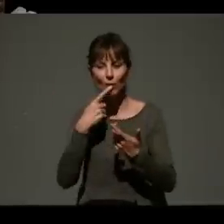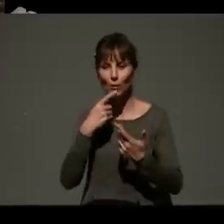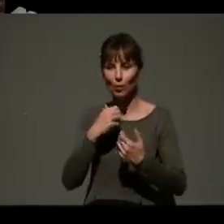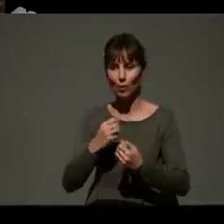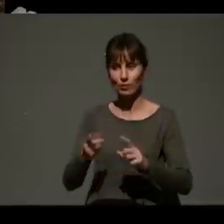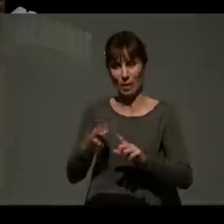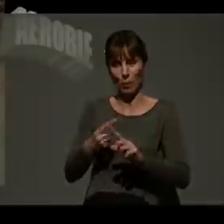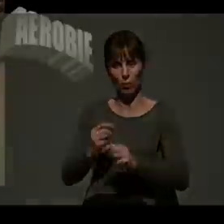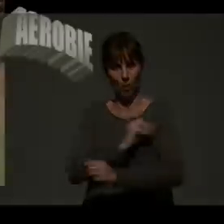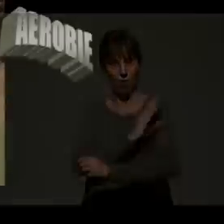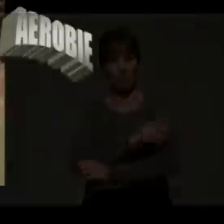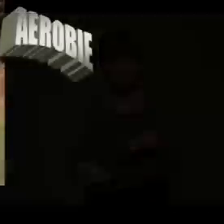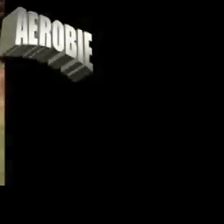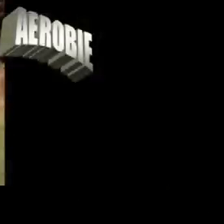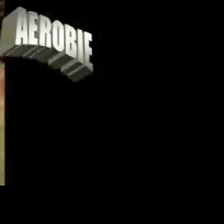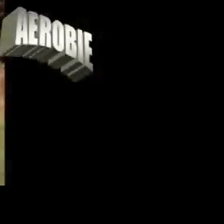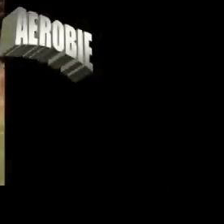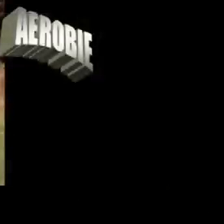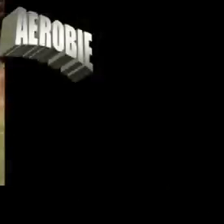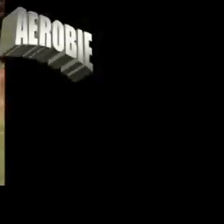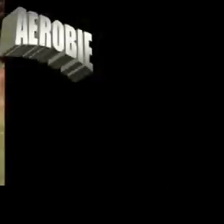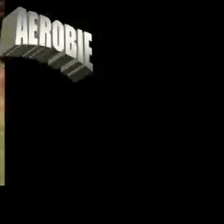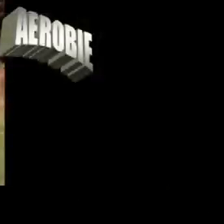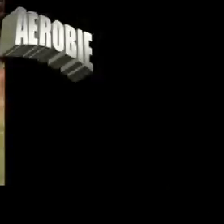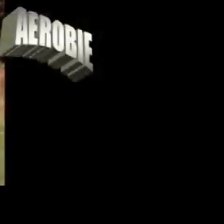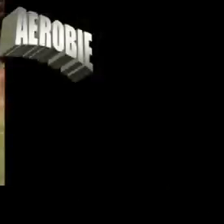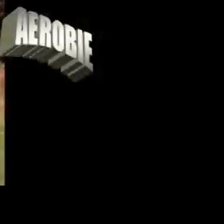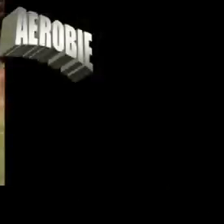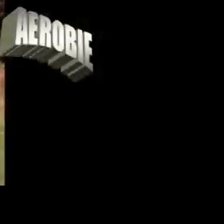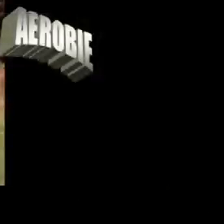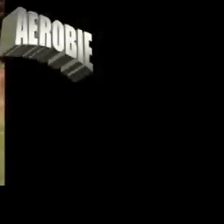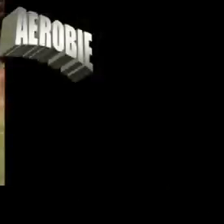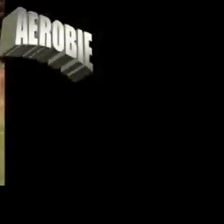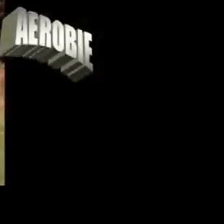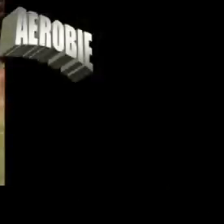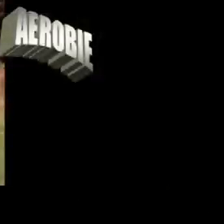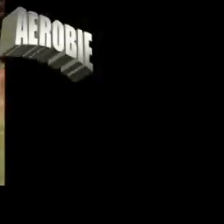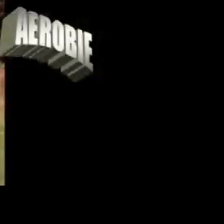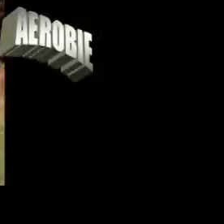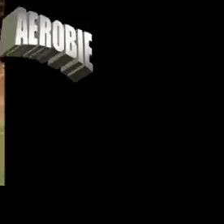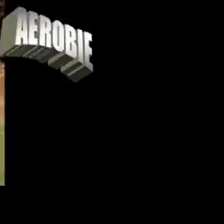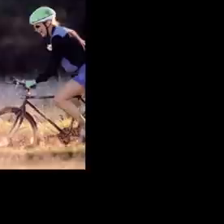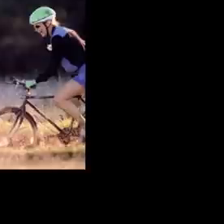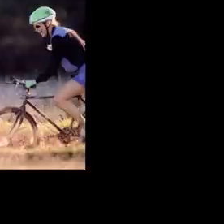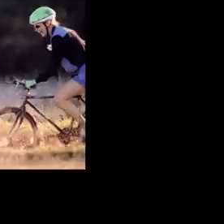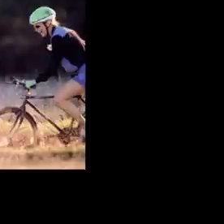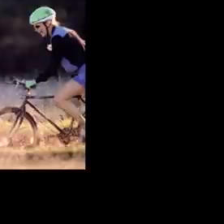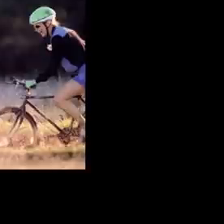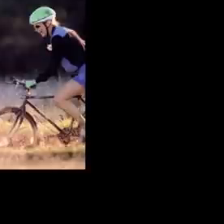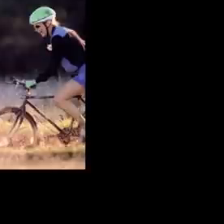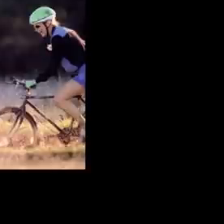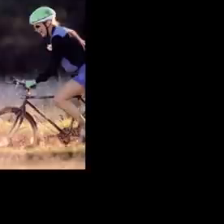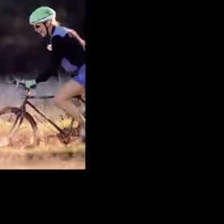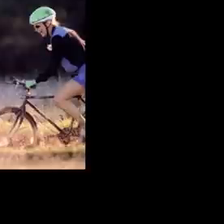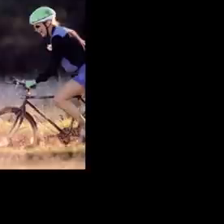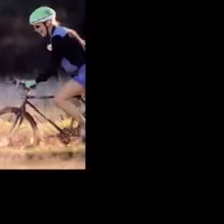très important la force. Et puis on peut toujours faire de la marche, de la course, sur terrain plat, pratiquement tout le monde peut